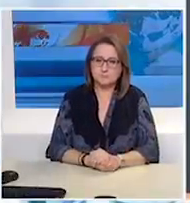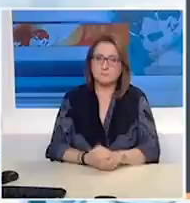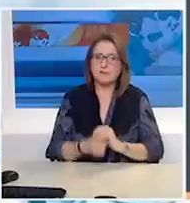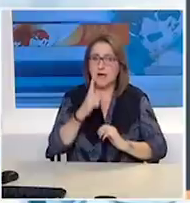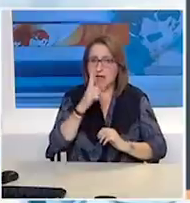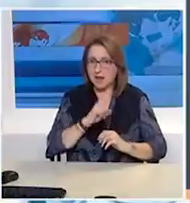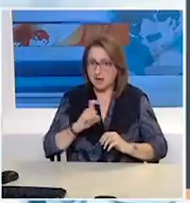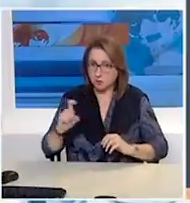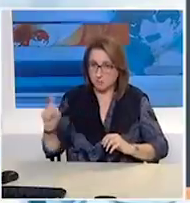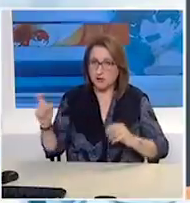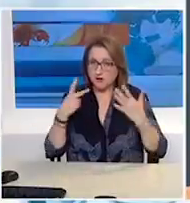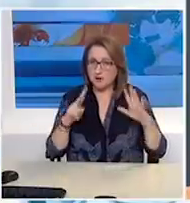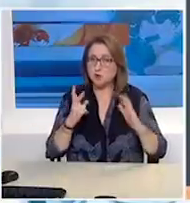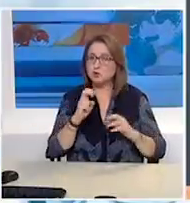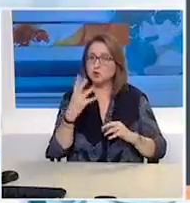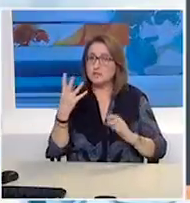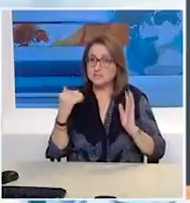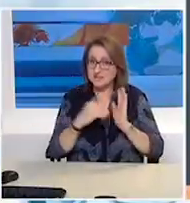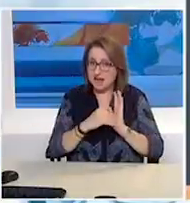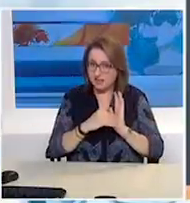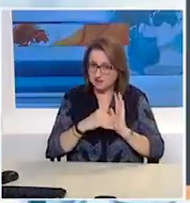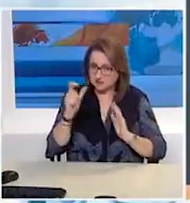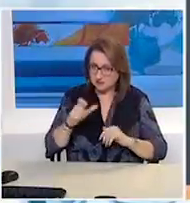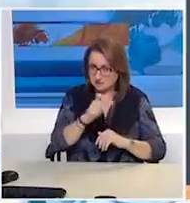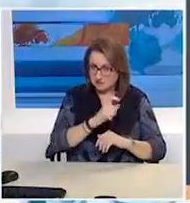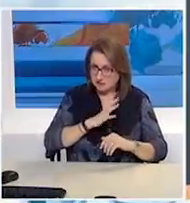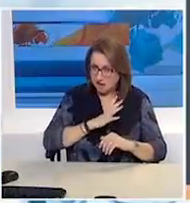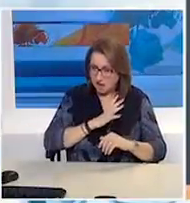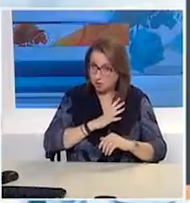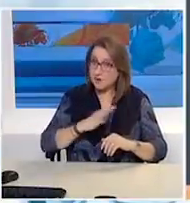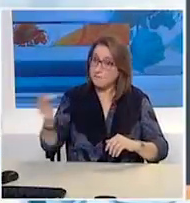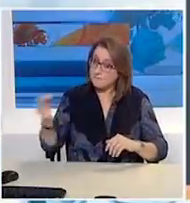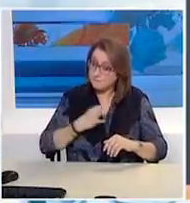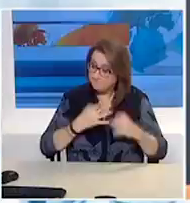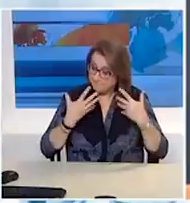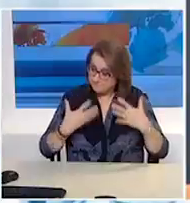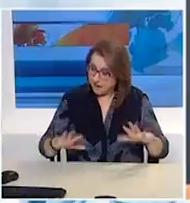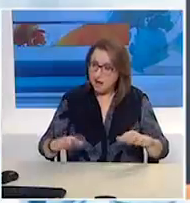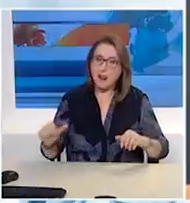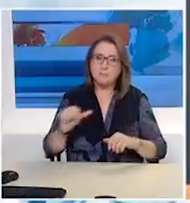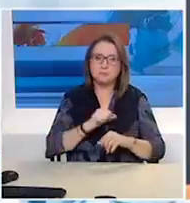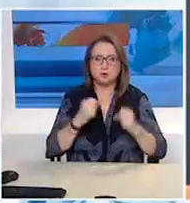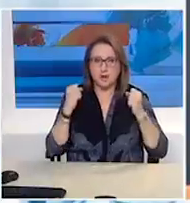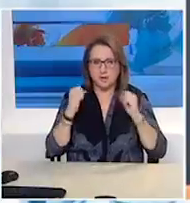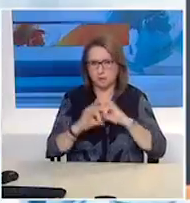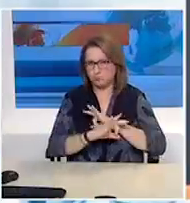Περισσότεροι από 1.724.000 συνάνθρωποι μας, ενώ μολύνθηκαν από τον ιό, ανέρωσαν και έγιναν